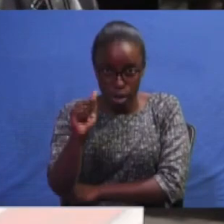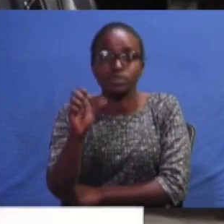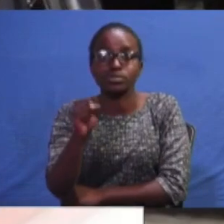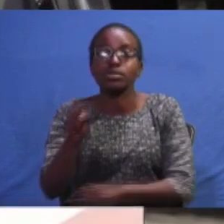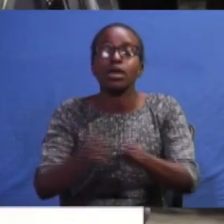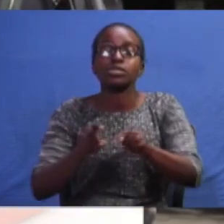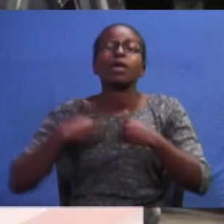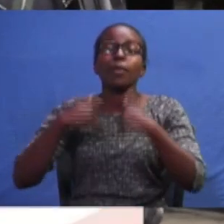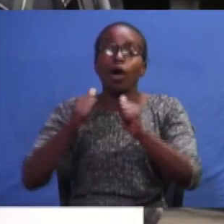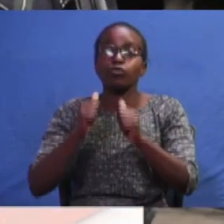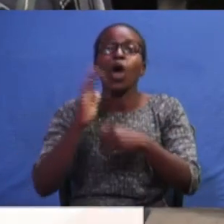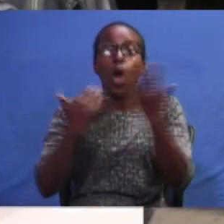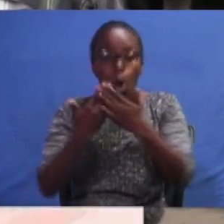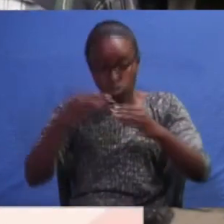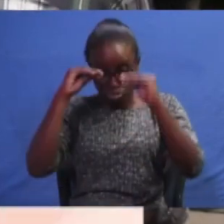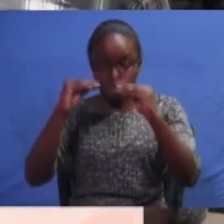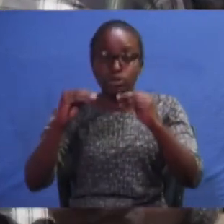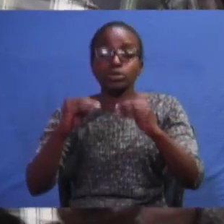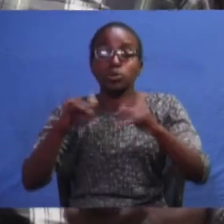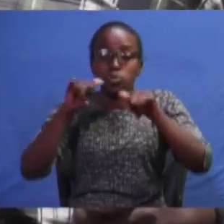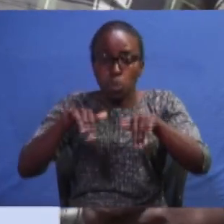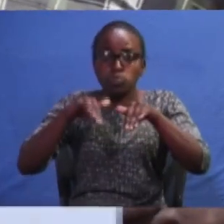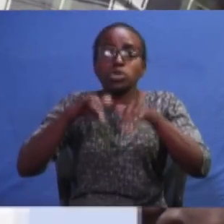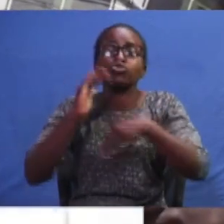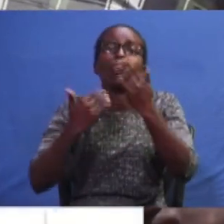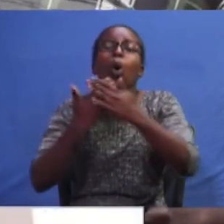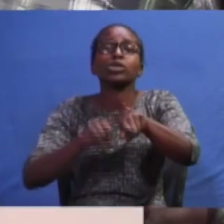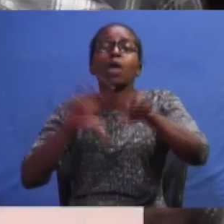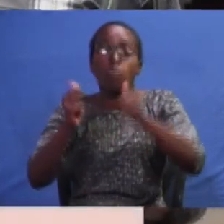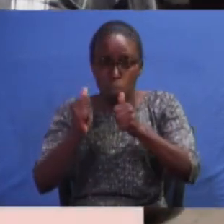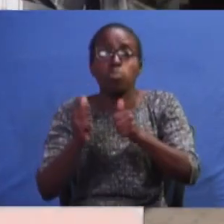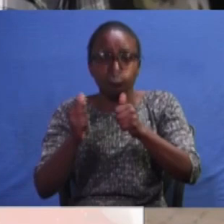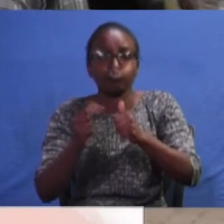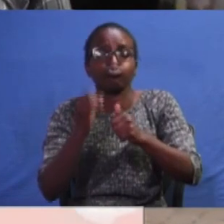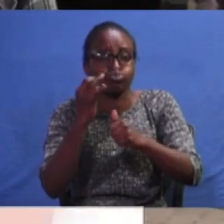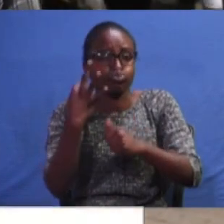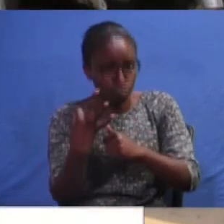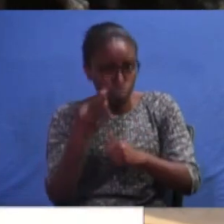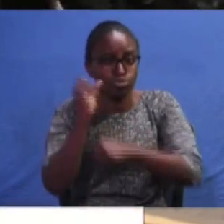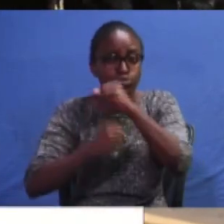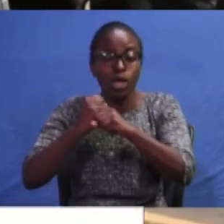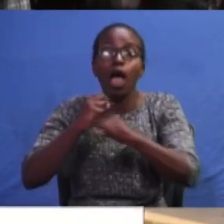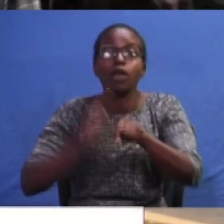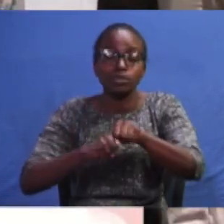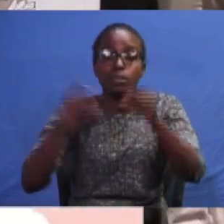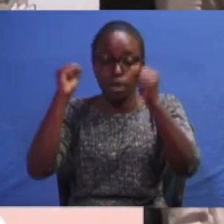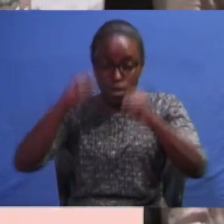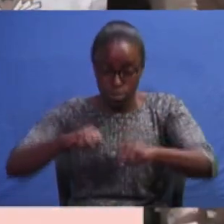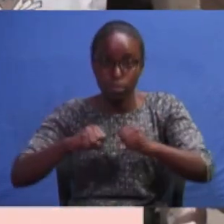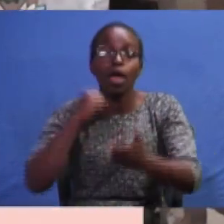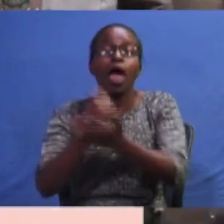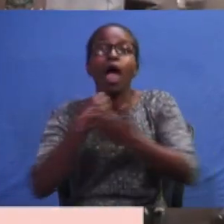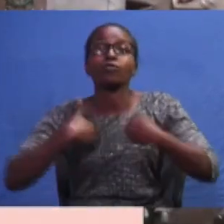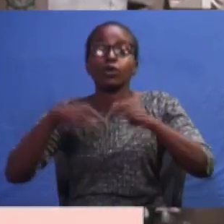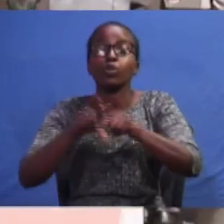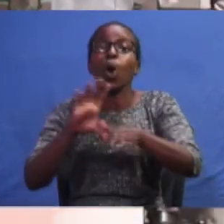kwamba walimu wamengojea miaka mitatu kulia kwa mpango huo na hakuna maendeleo tangu wawakilishe mapendekezo yao tarehe Septemba